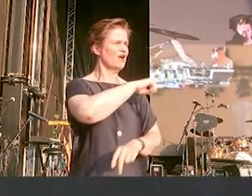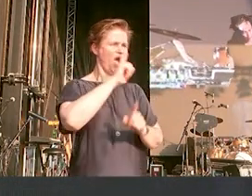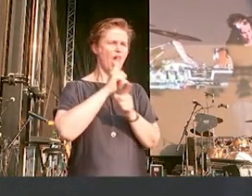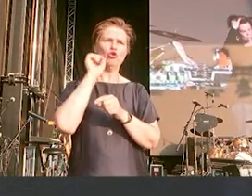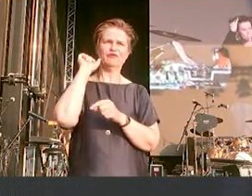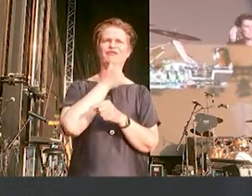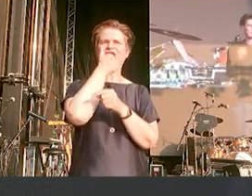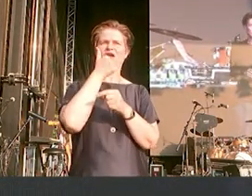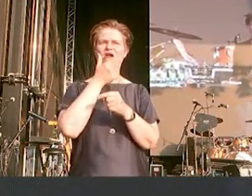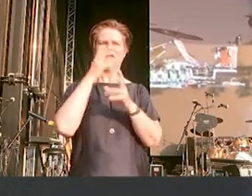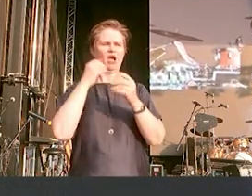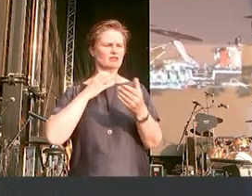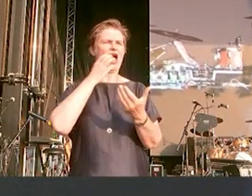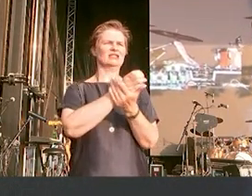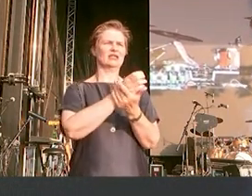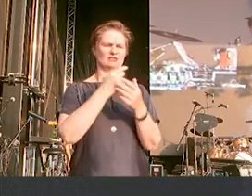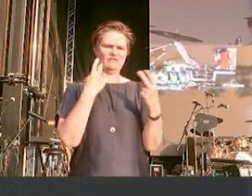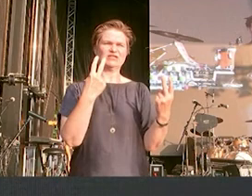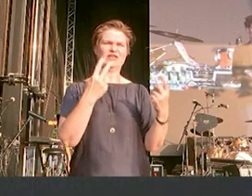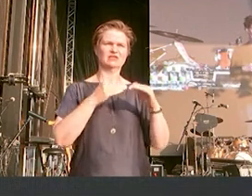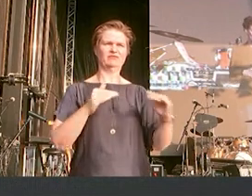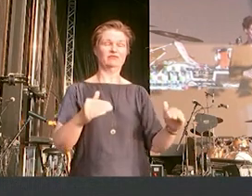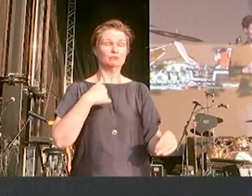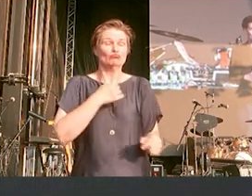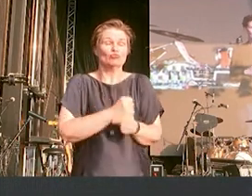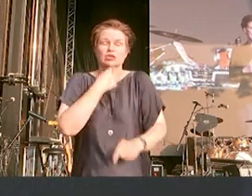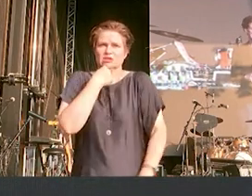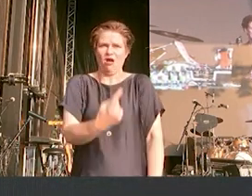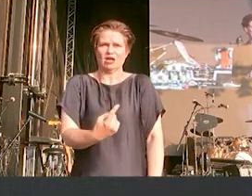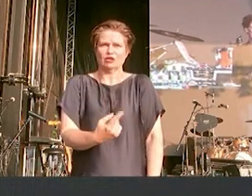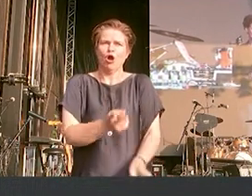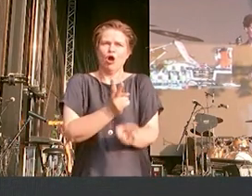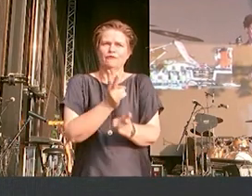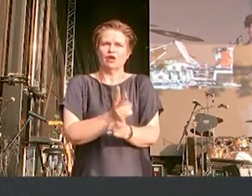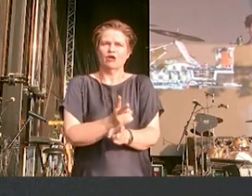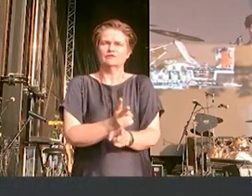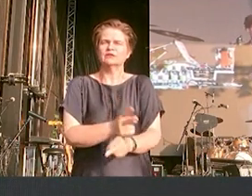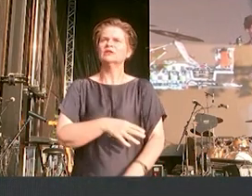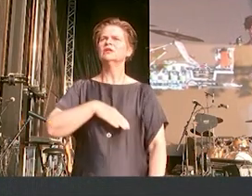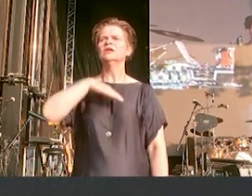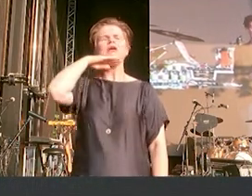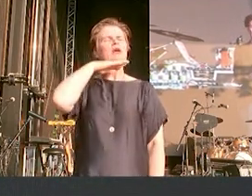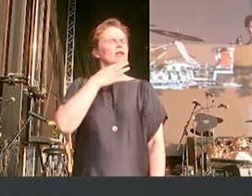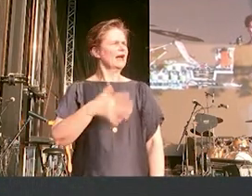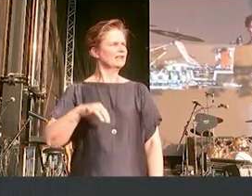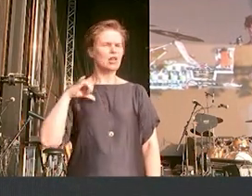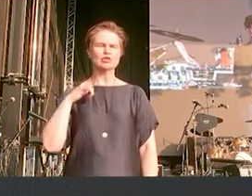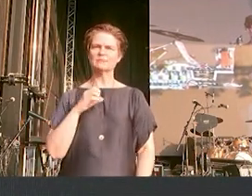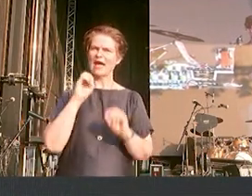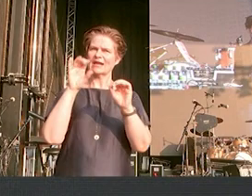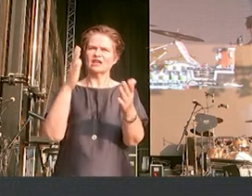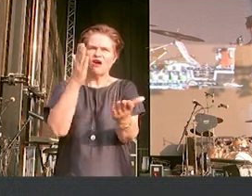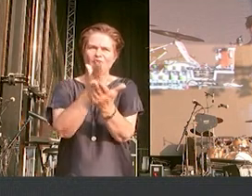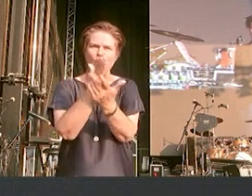ankommt. Ich muss zugeben, ich habe oft auch keine Lust mehr zu erklären, warum ich